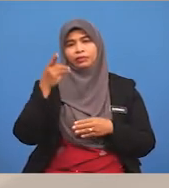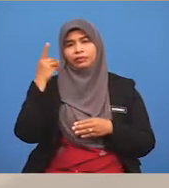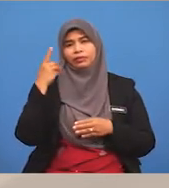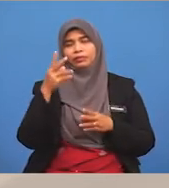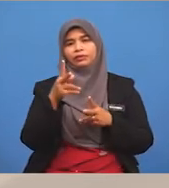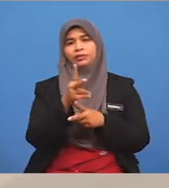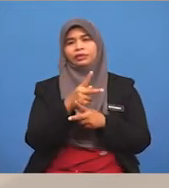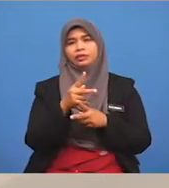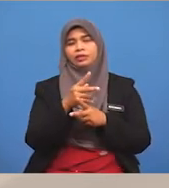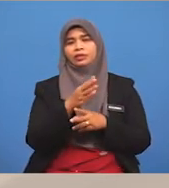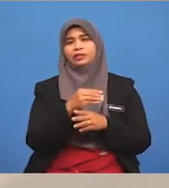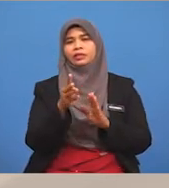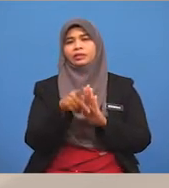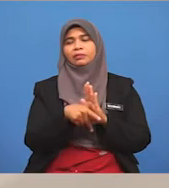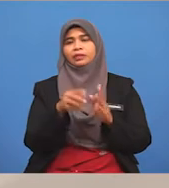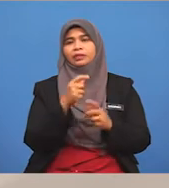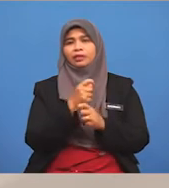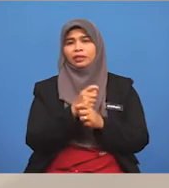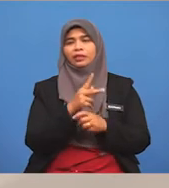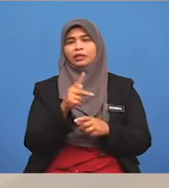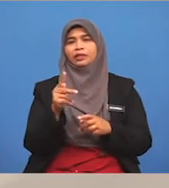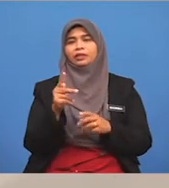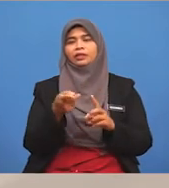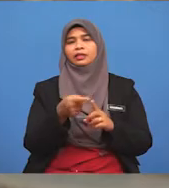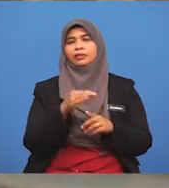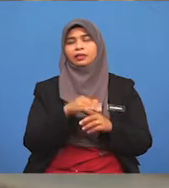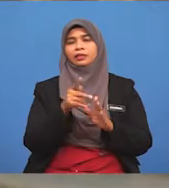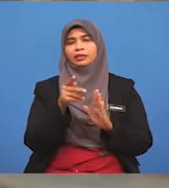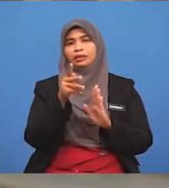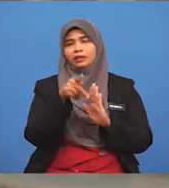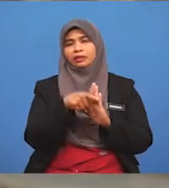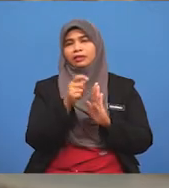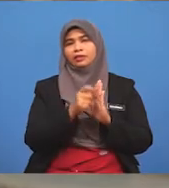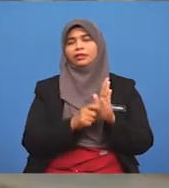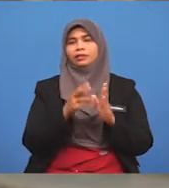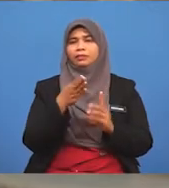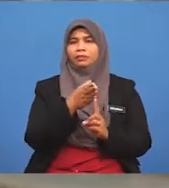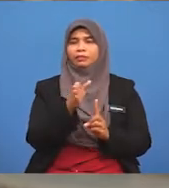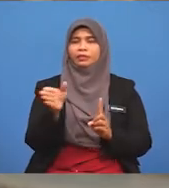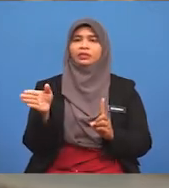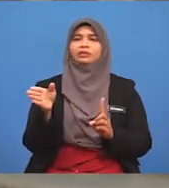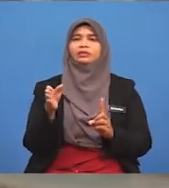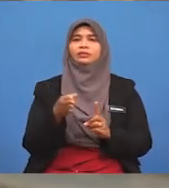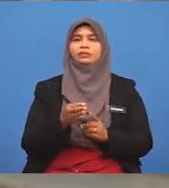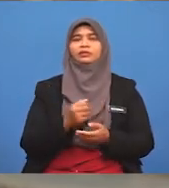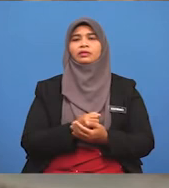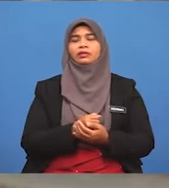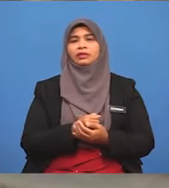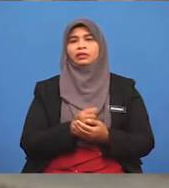mempertahankan dari terpesong oleh musuh-musuh Islam. Kita sebagai generasi hari ini dalam